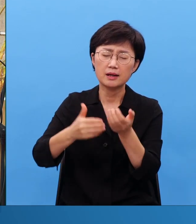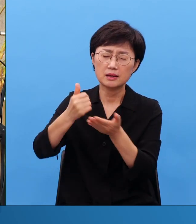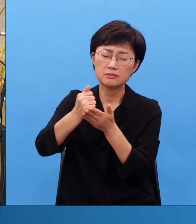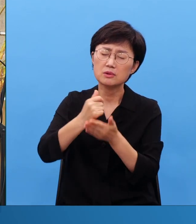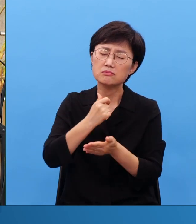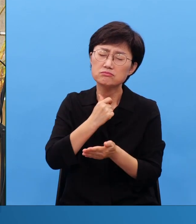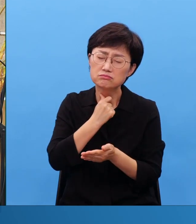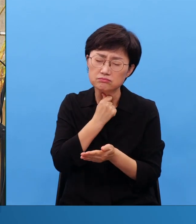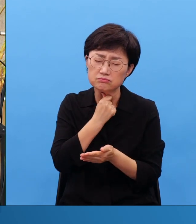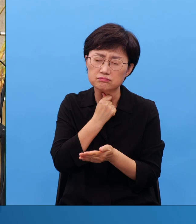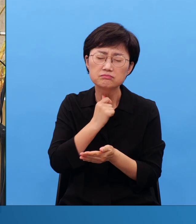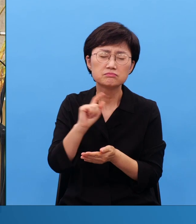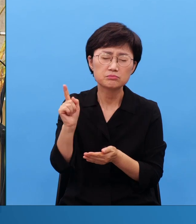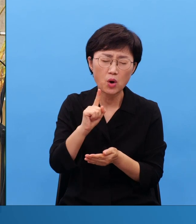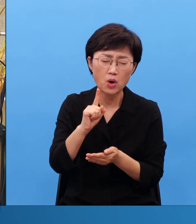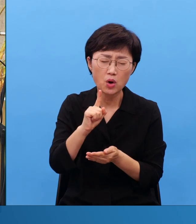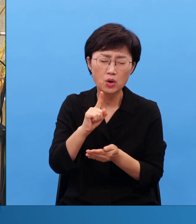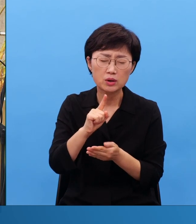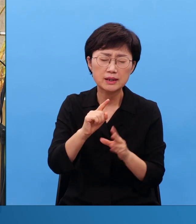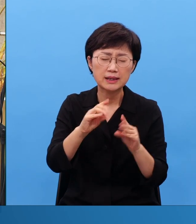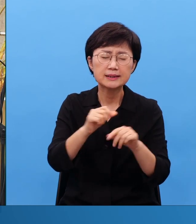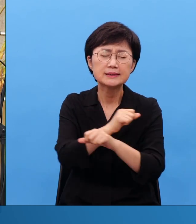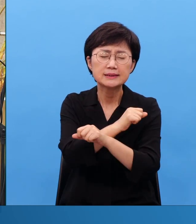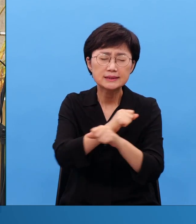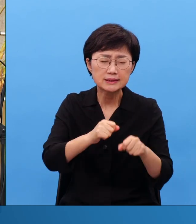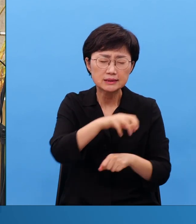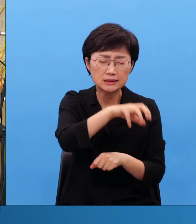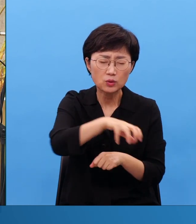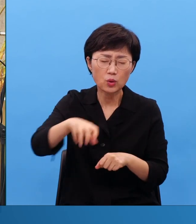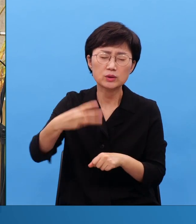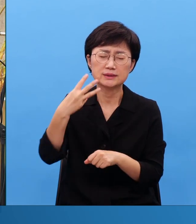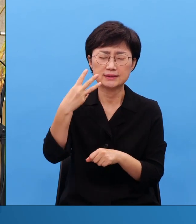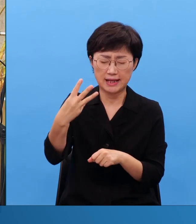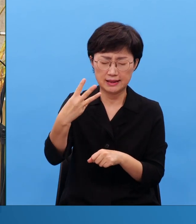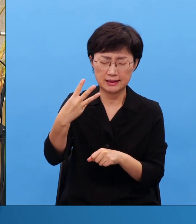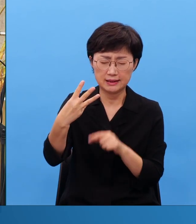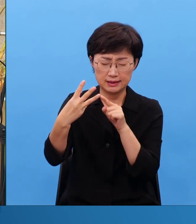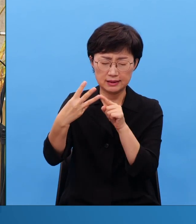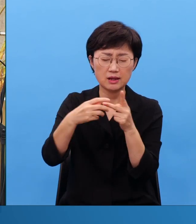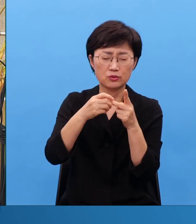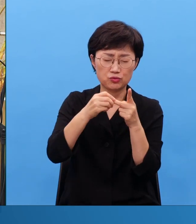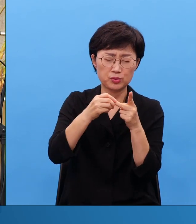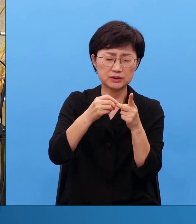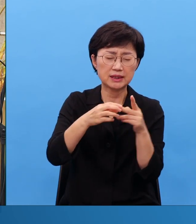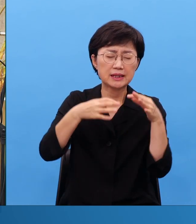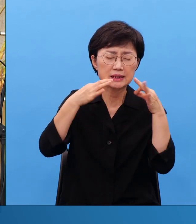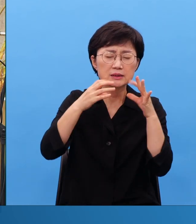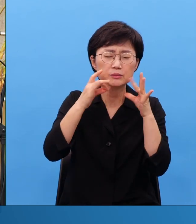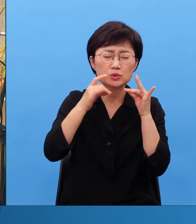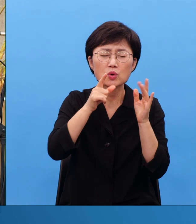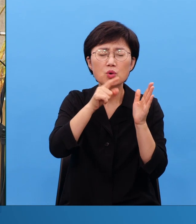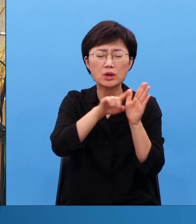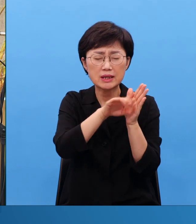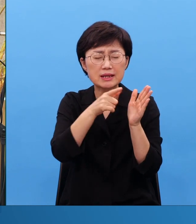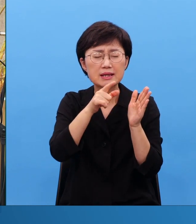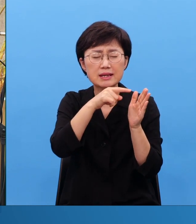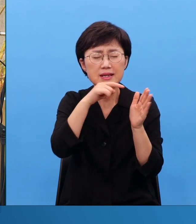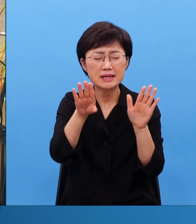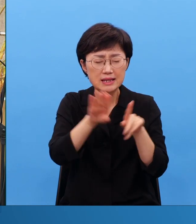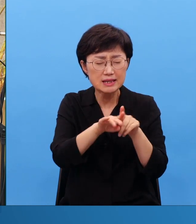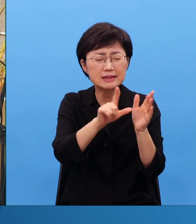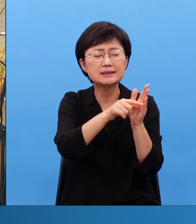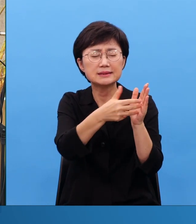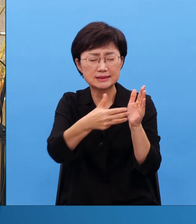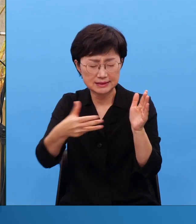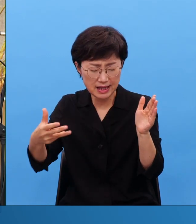원하시는 세 가지 뜰과 금토일 시대를 준비하며 1,000망대를 세우는 성전이 건축되게 하옵소서. Through our church constructions,